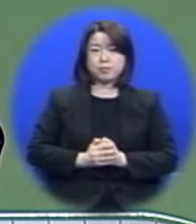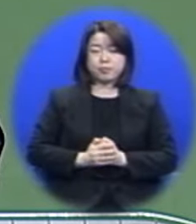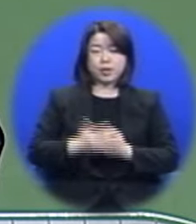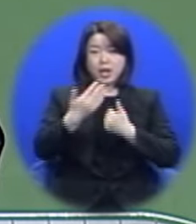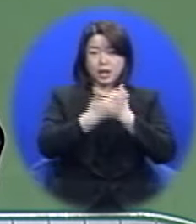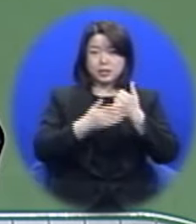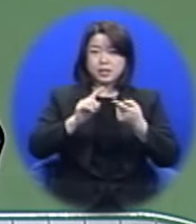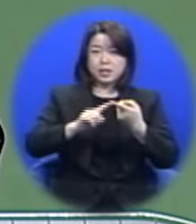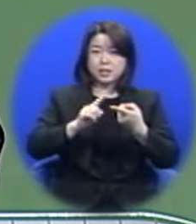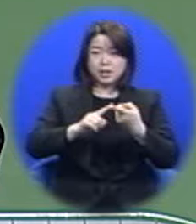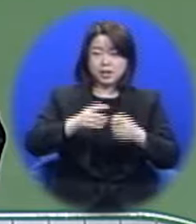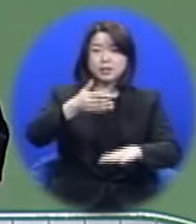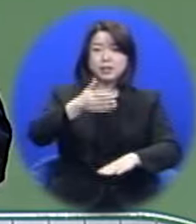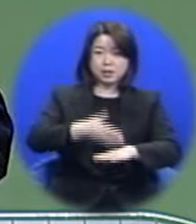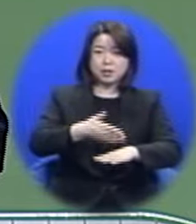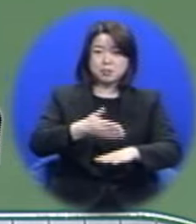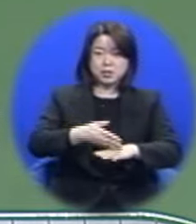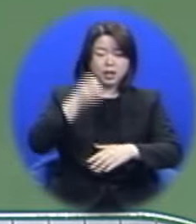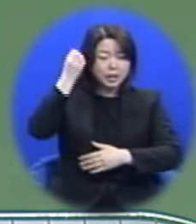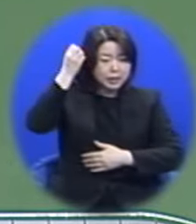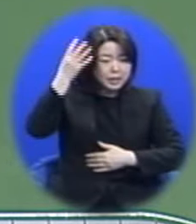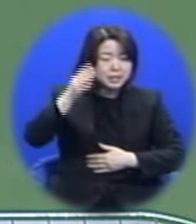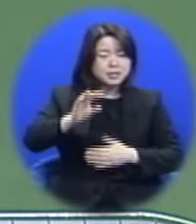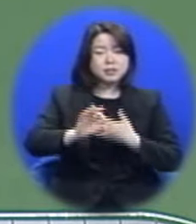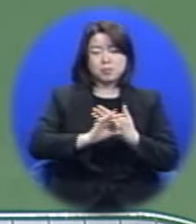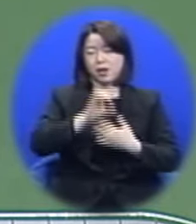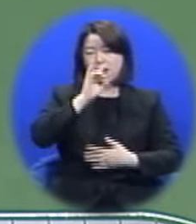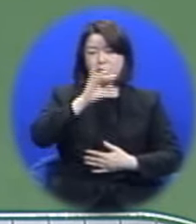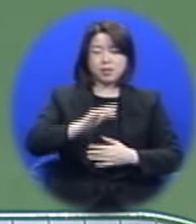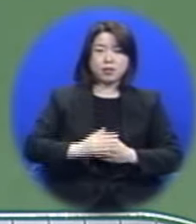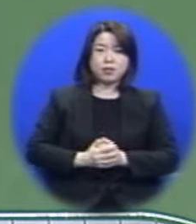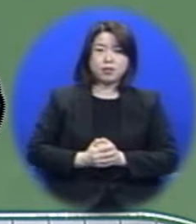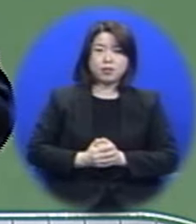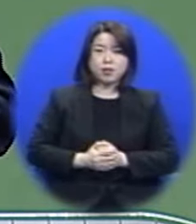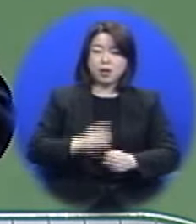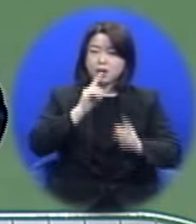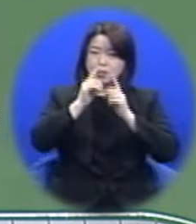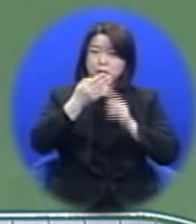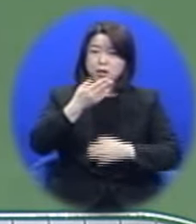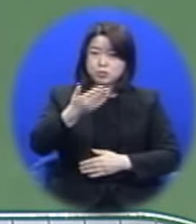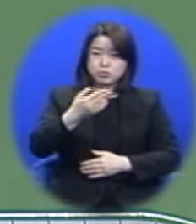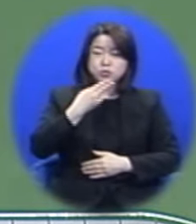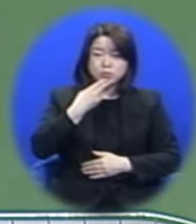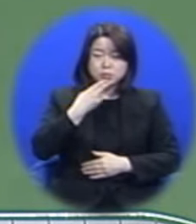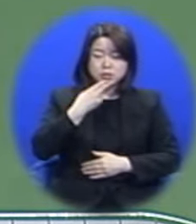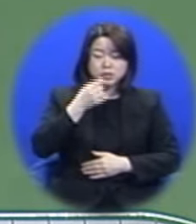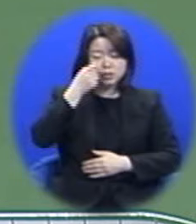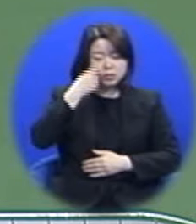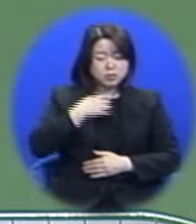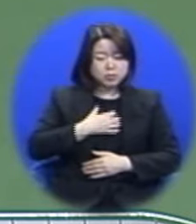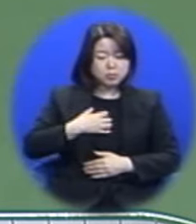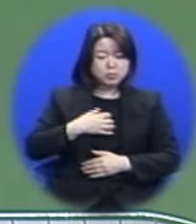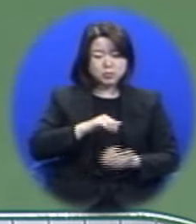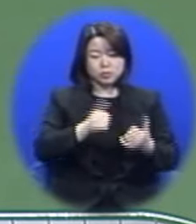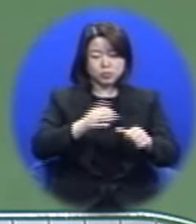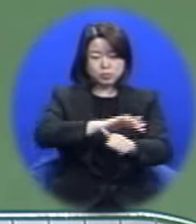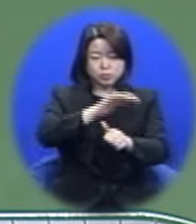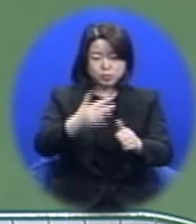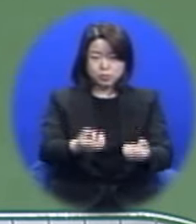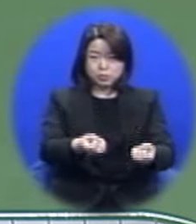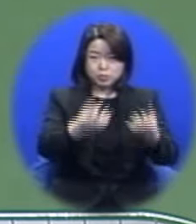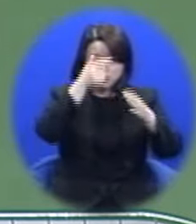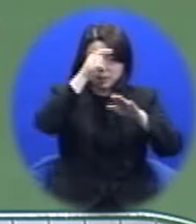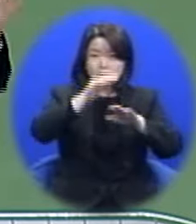은혜에 대한 감사를 잊으시면 안 됩니다. 말할 수 없이 슬픈 장례식 예배 때 그래서